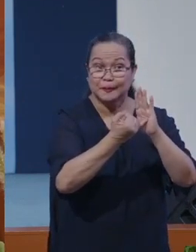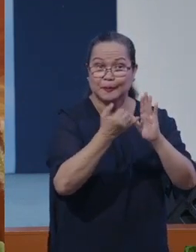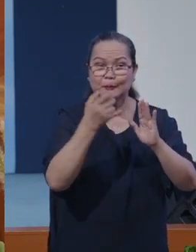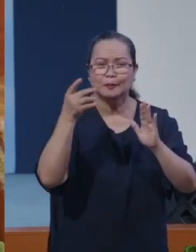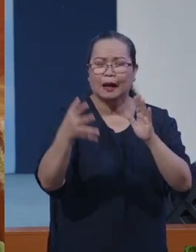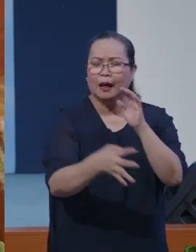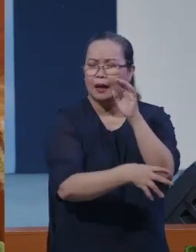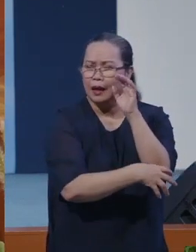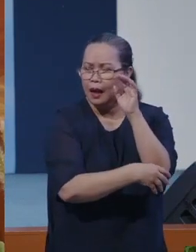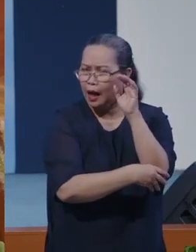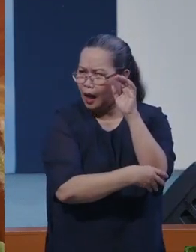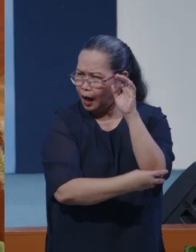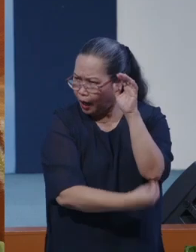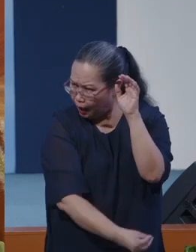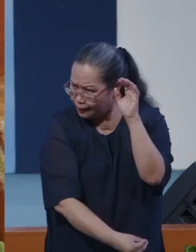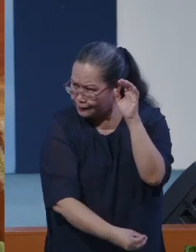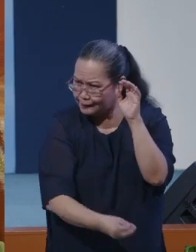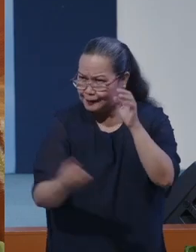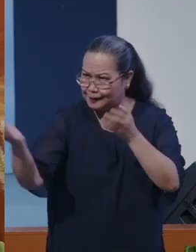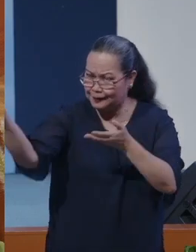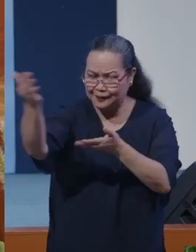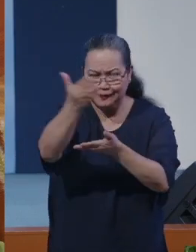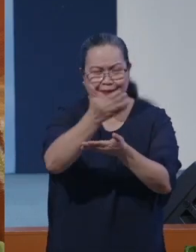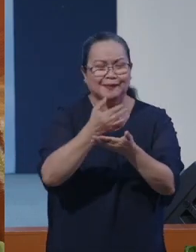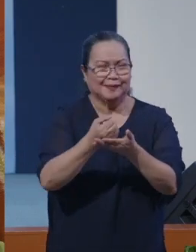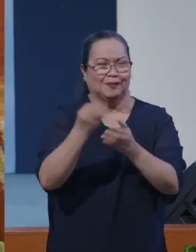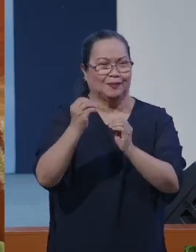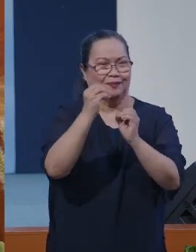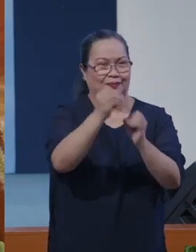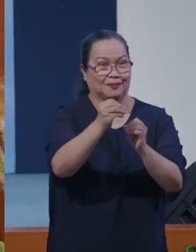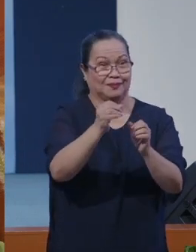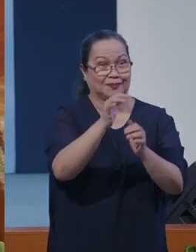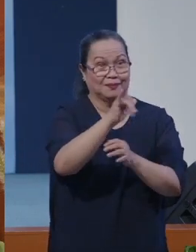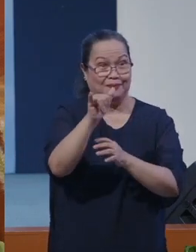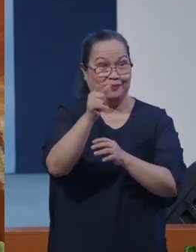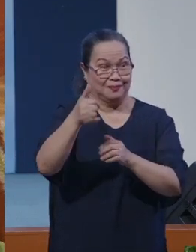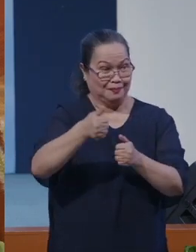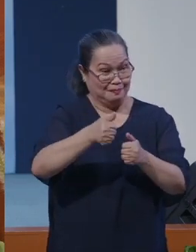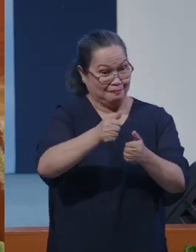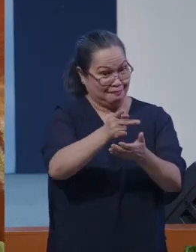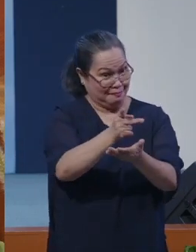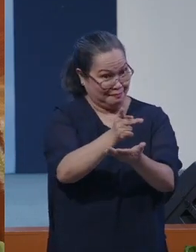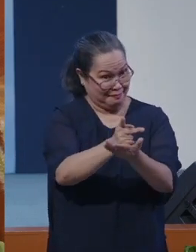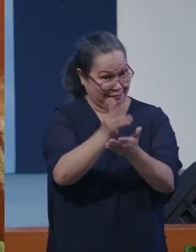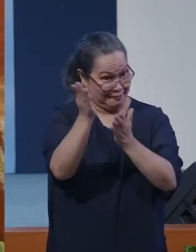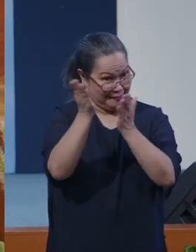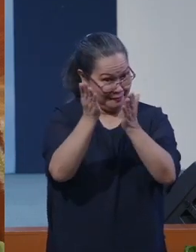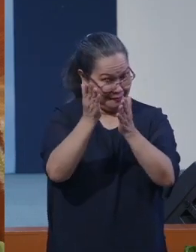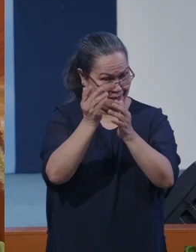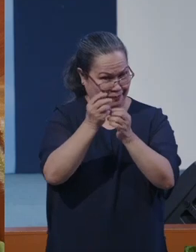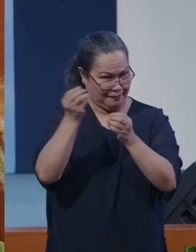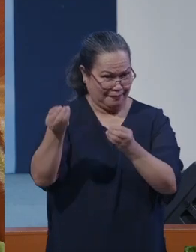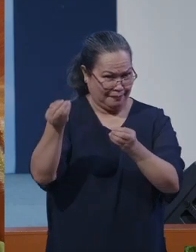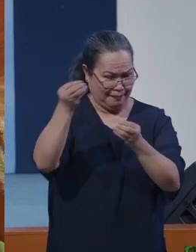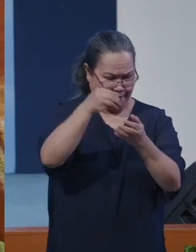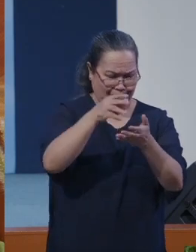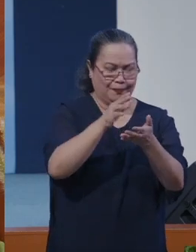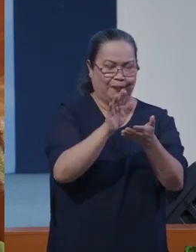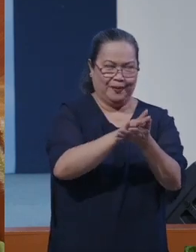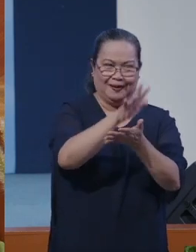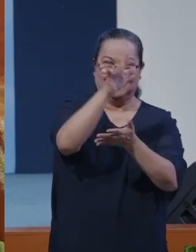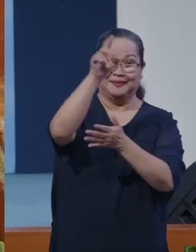2 Corinthians 9, ang sabi niya sa verse 13, by their approval of this service, they will glorify